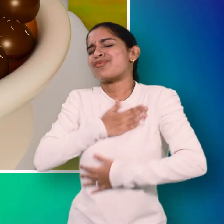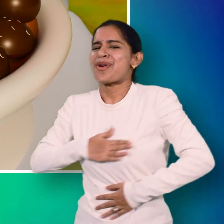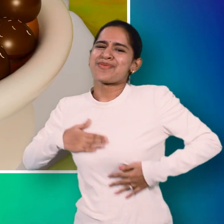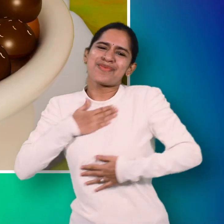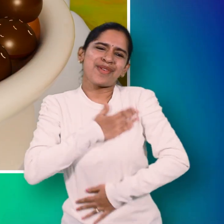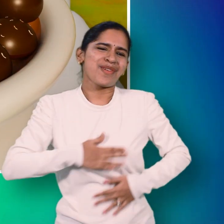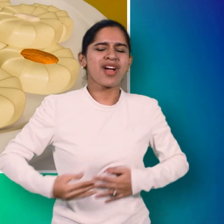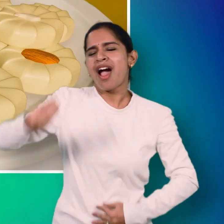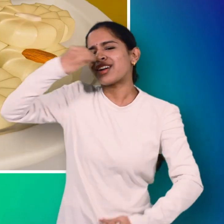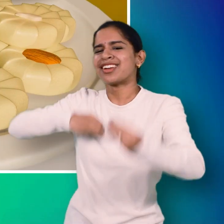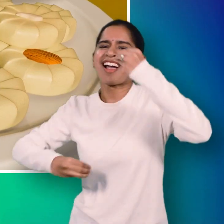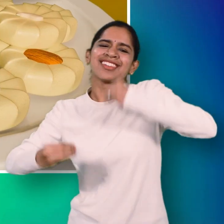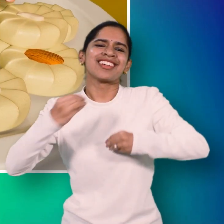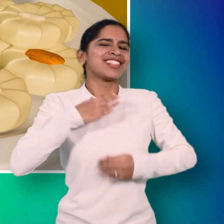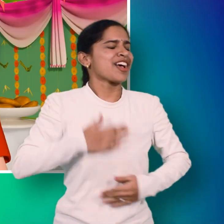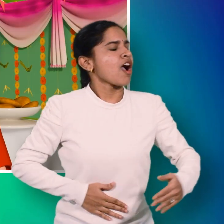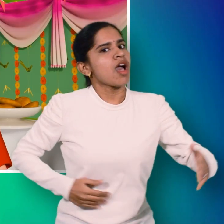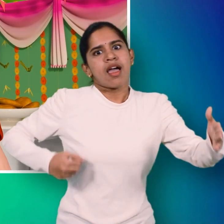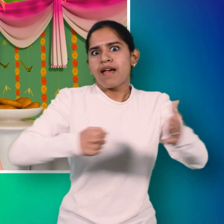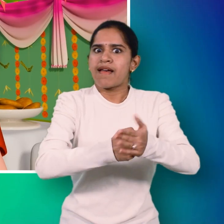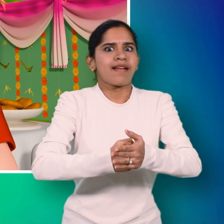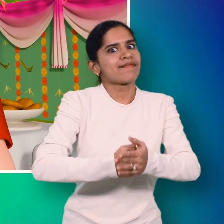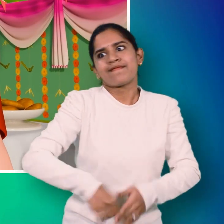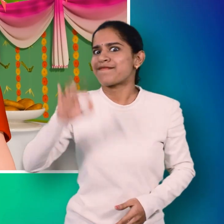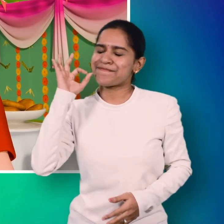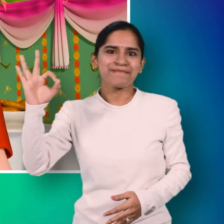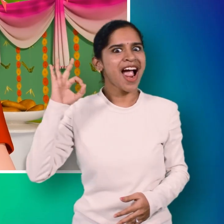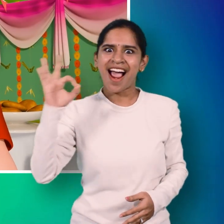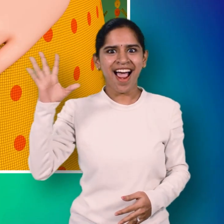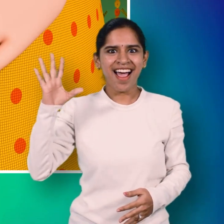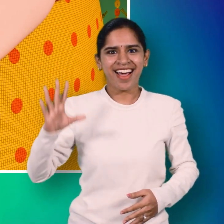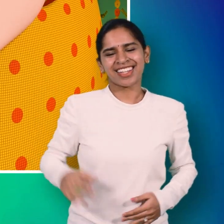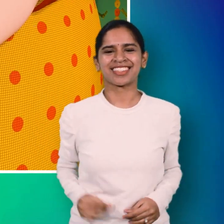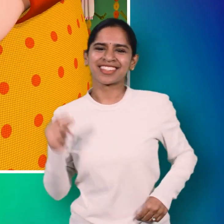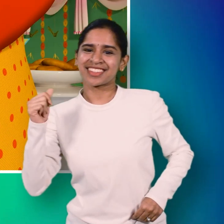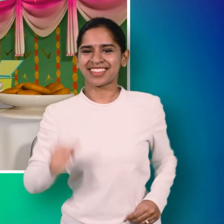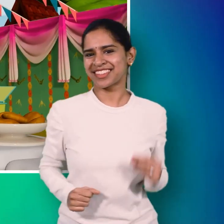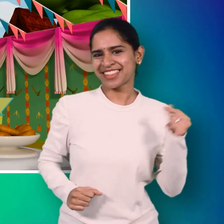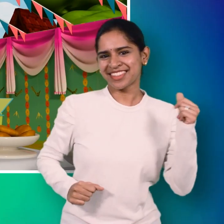होए मजा आ गया, मजा आ गया, वाह मजा आ गया।